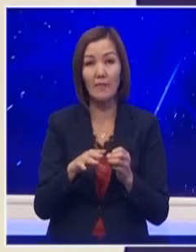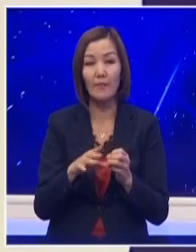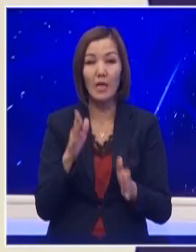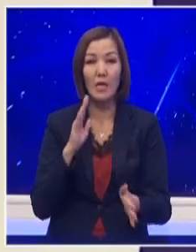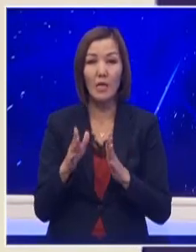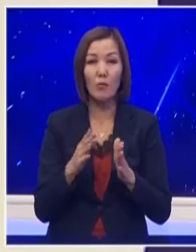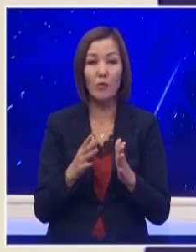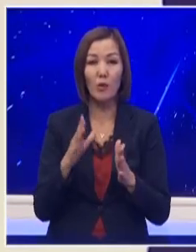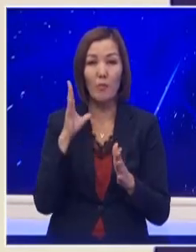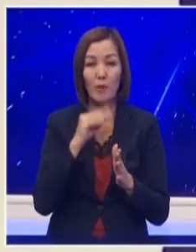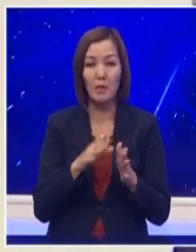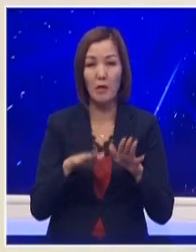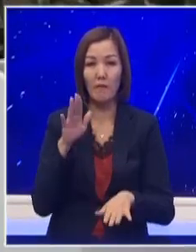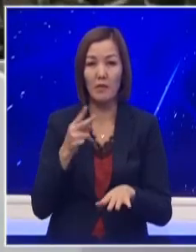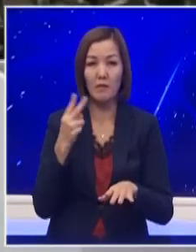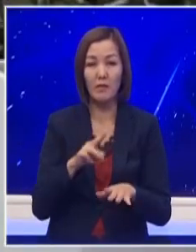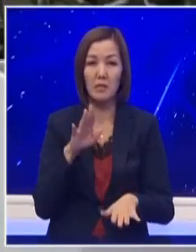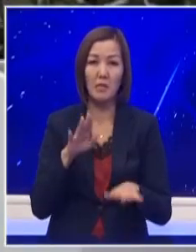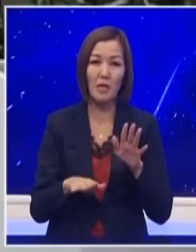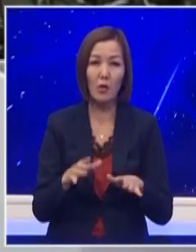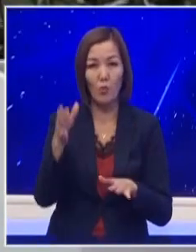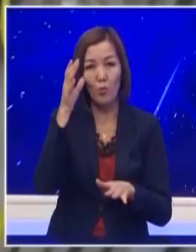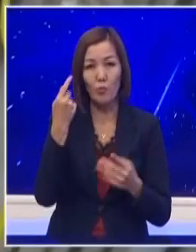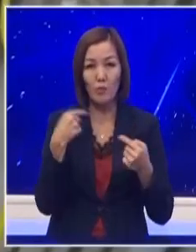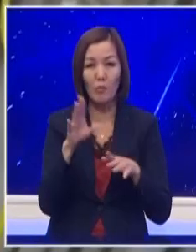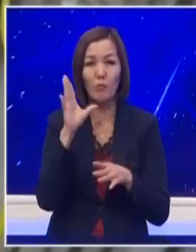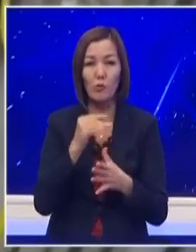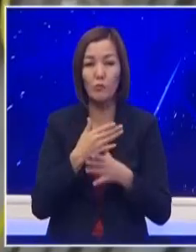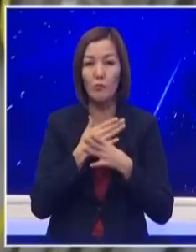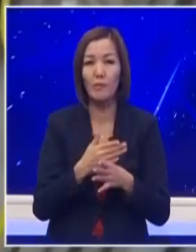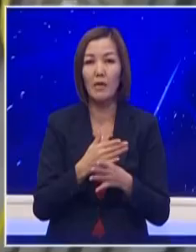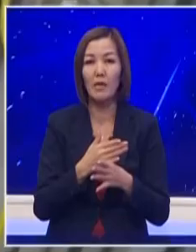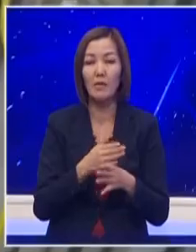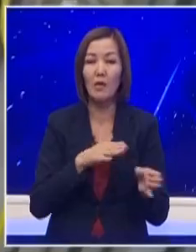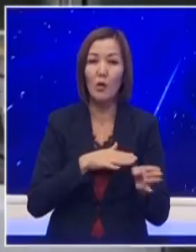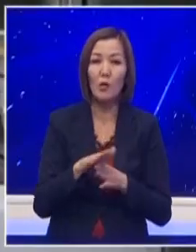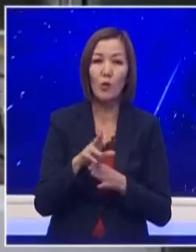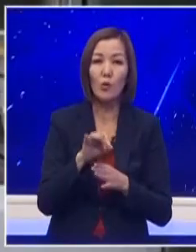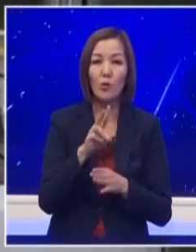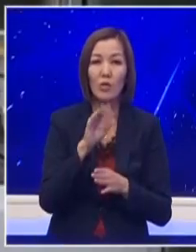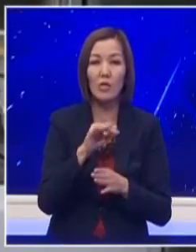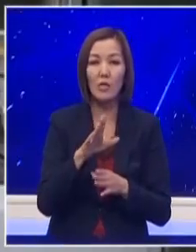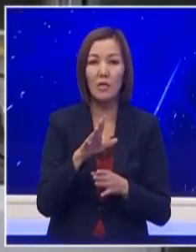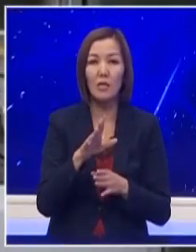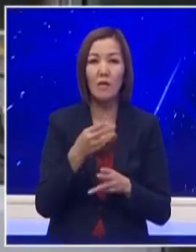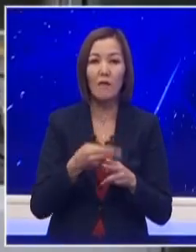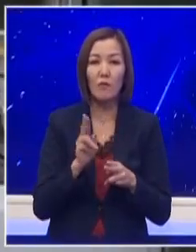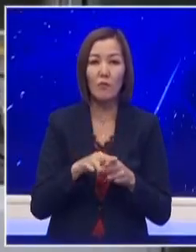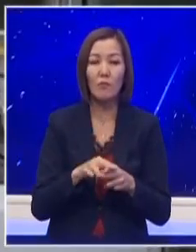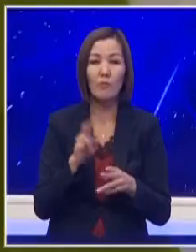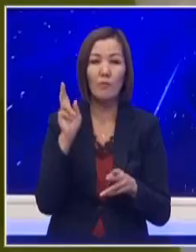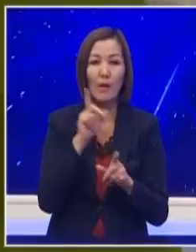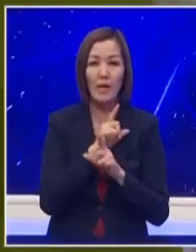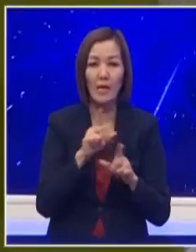вес порядка 20 кг умный механизм также сможет помогать человеку с выполнением рутинных задач в том числе ходить